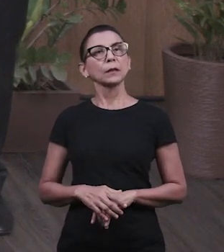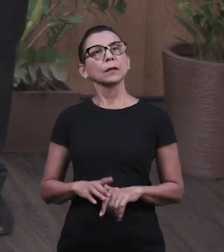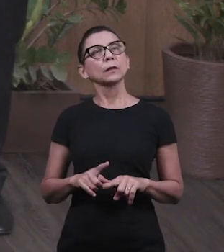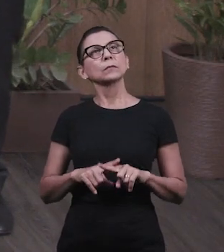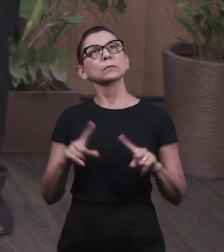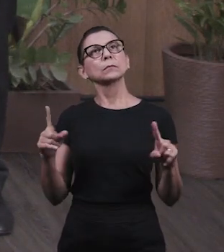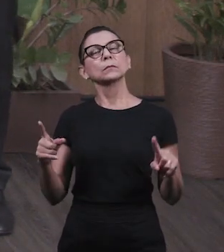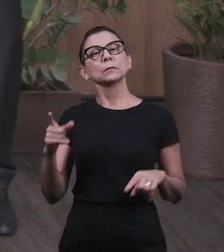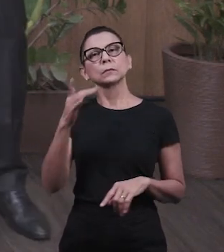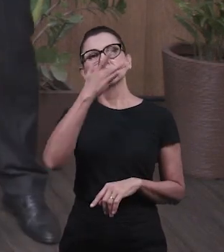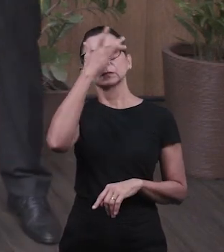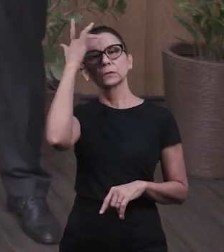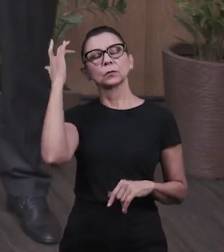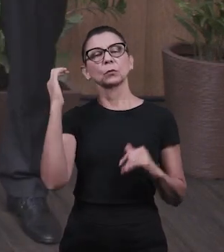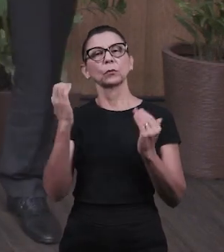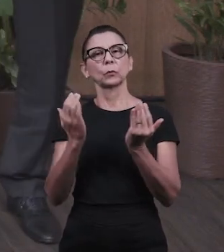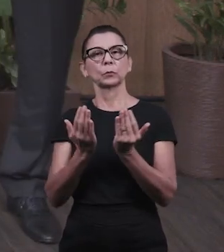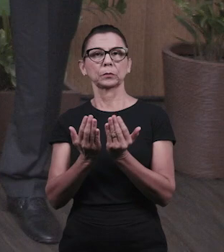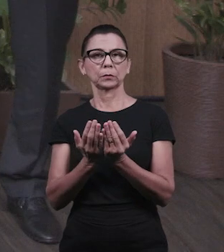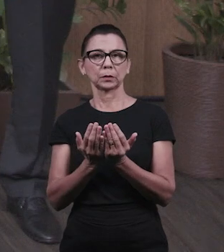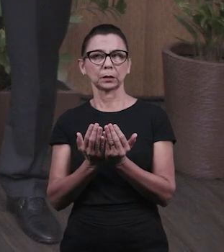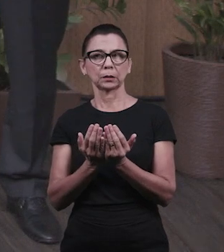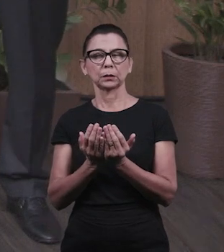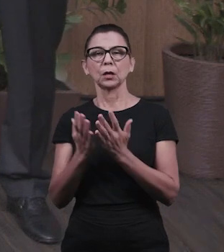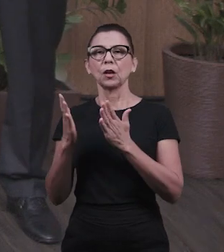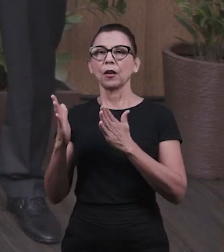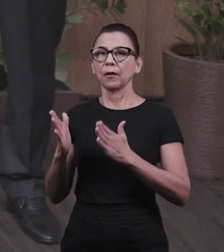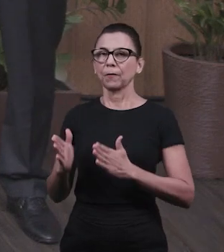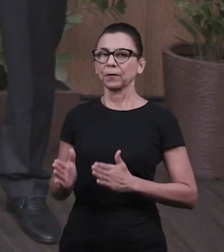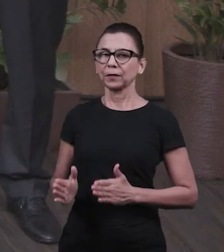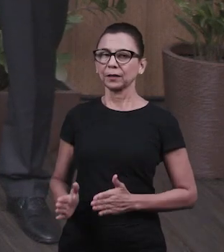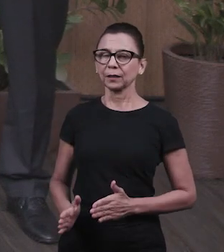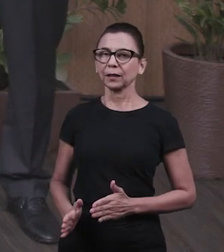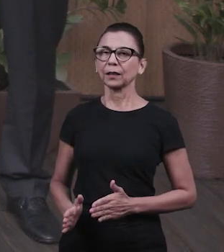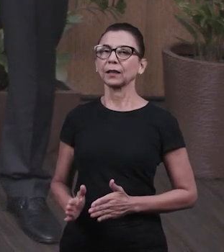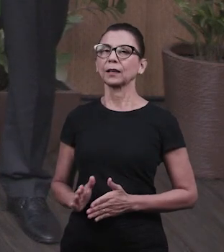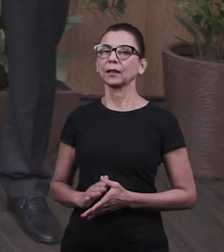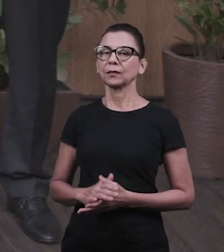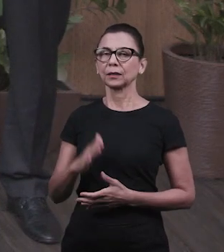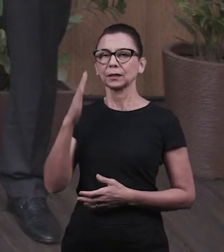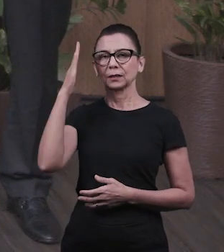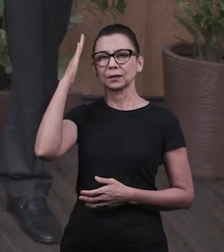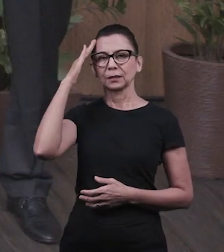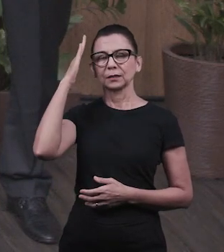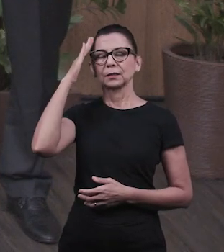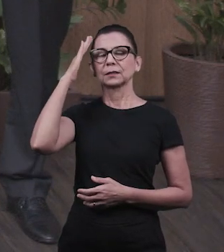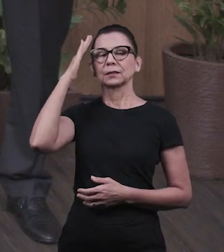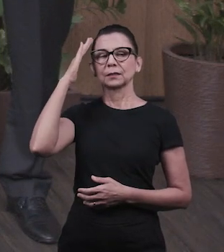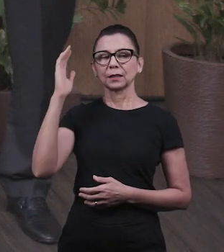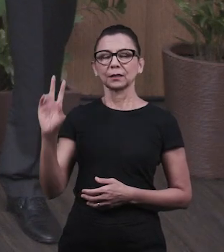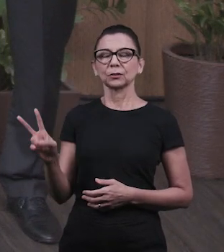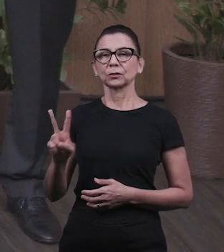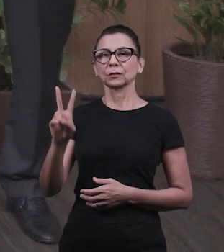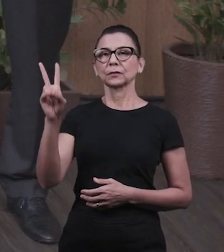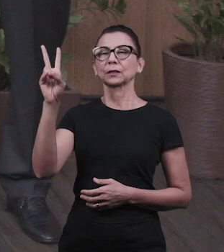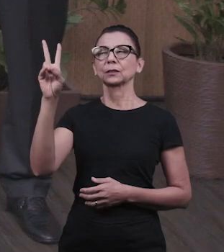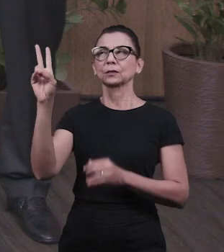верный, он не отказывается от небесных ценностей, которые